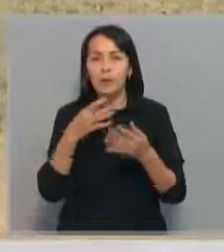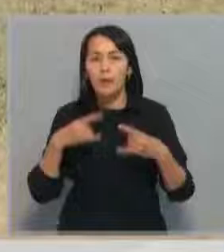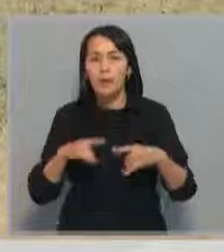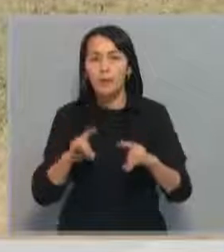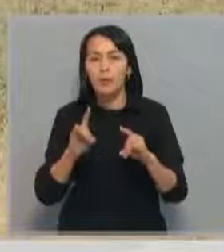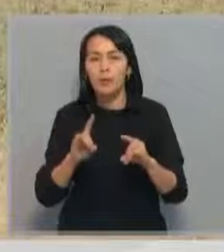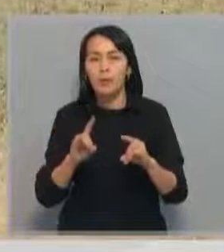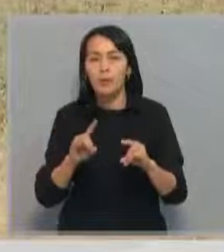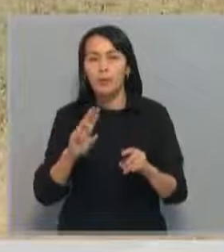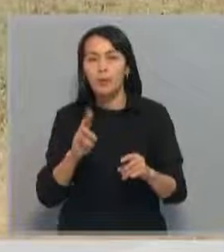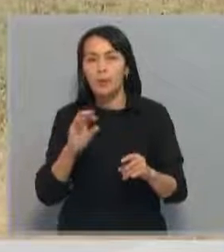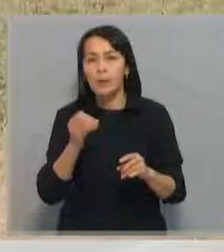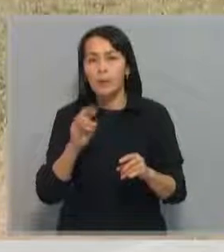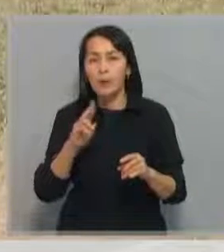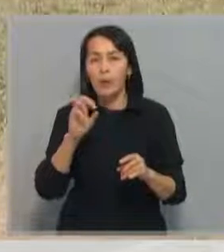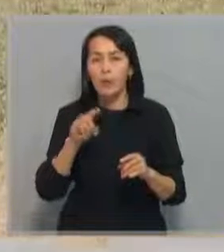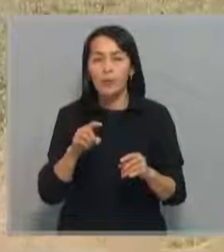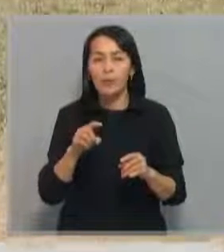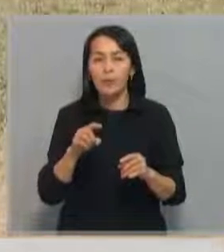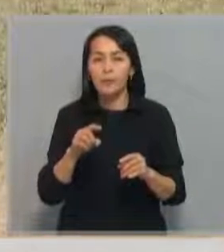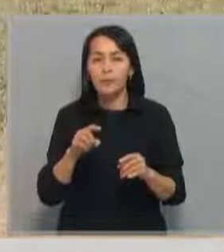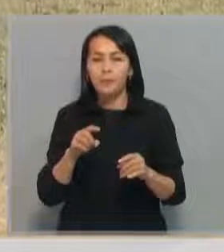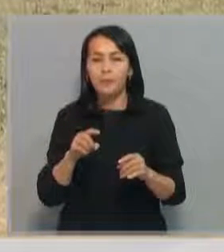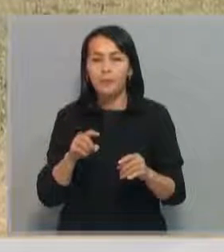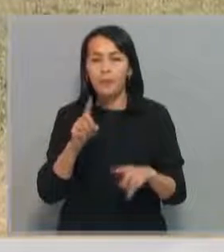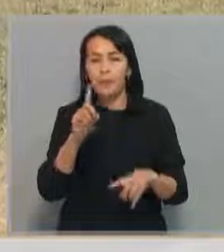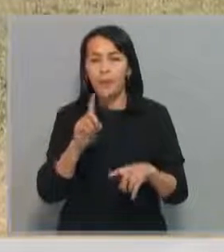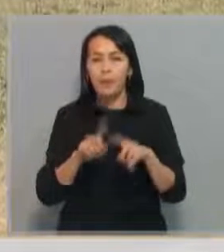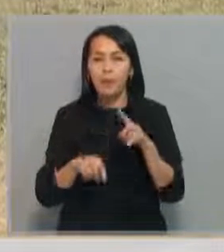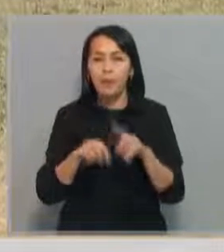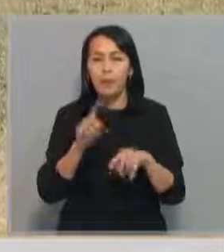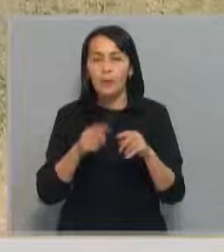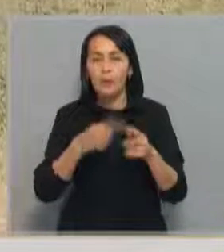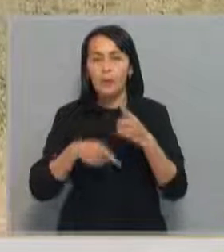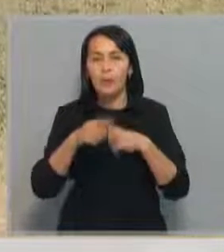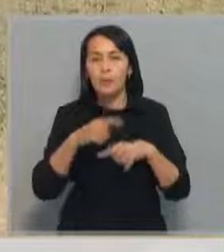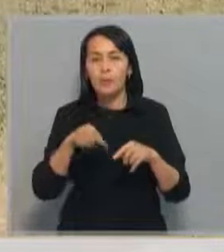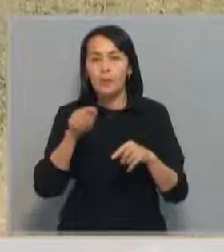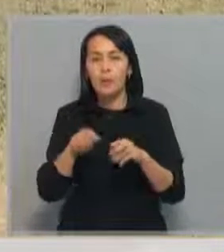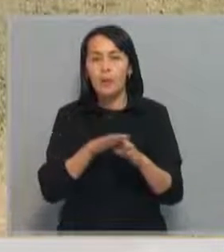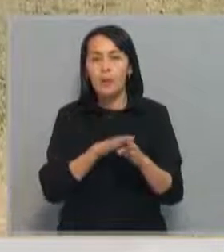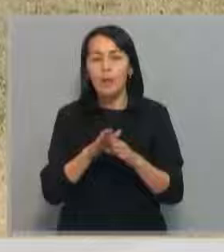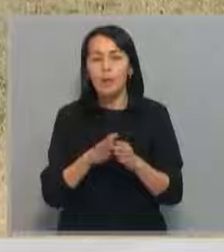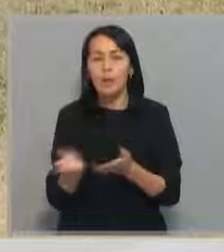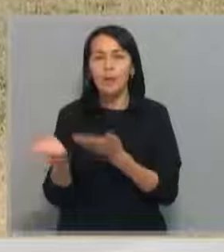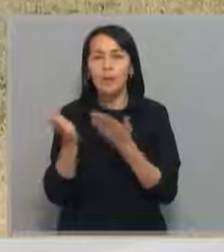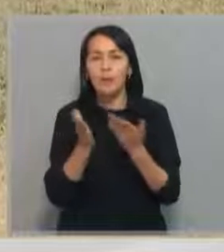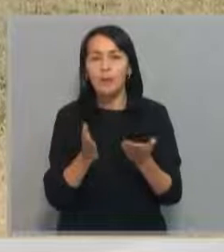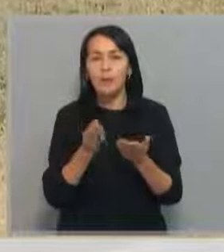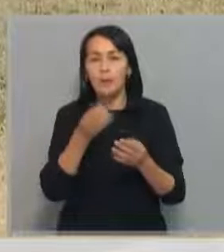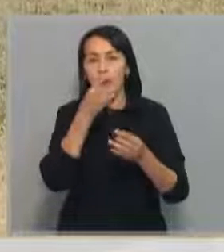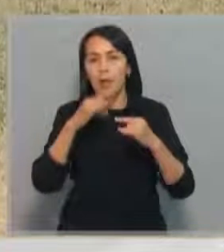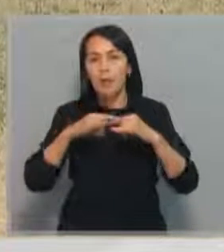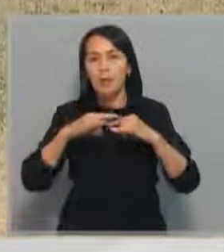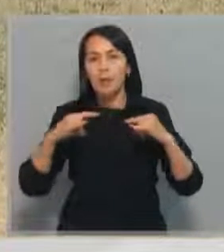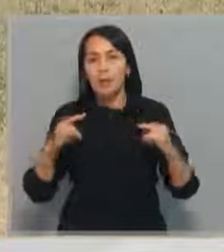Елікбай, Қоңырбай үш бауырдың бабаларымыздың рухына арнап жиналып беріп жатқан асымыз